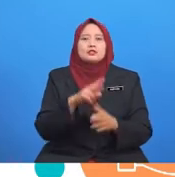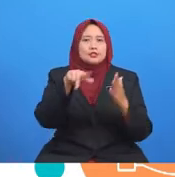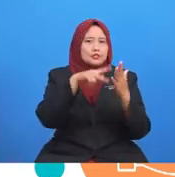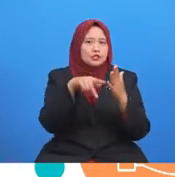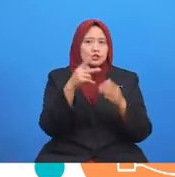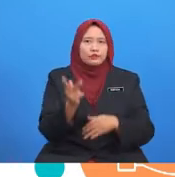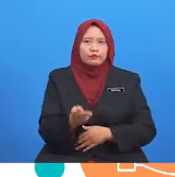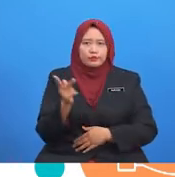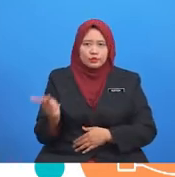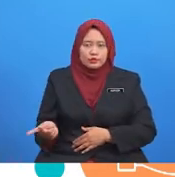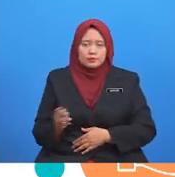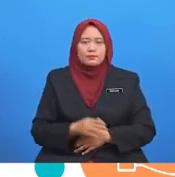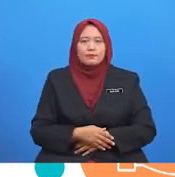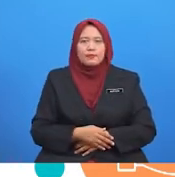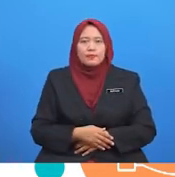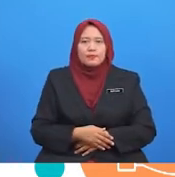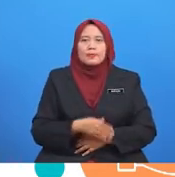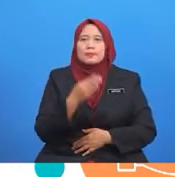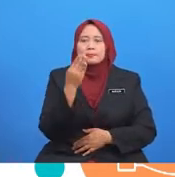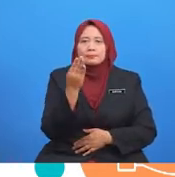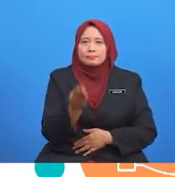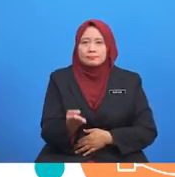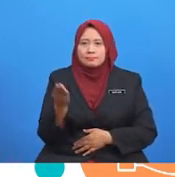Bahan rujukan atau produk sedia ada